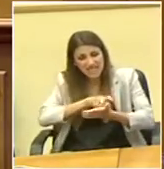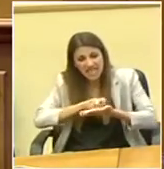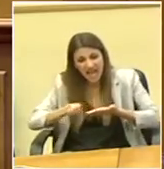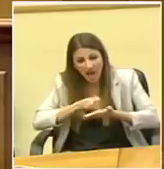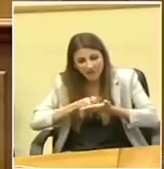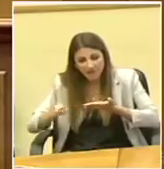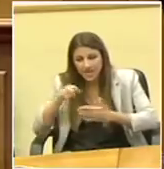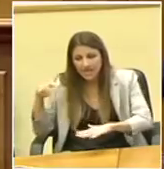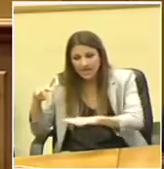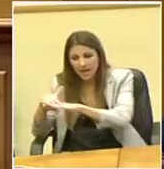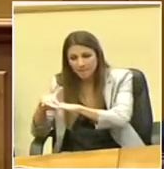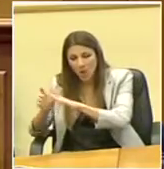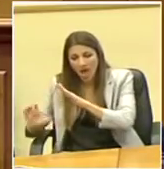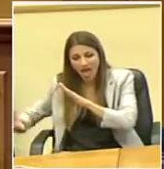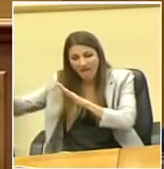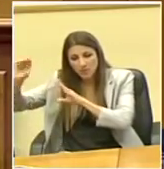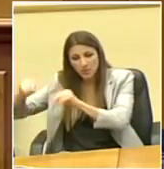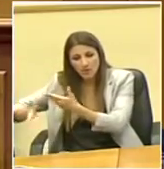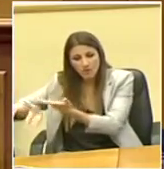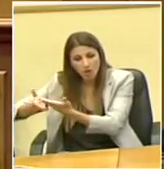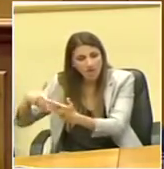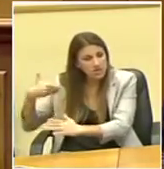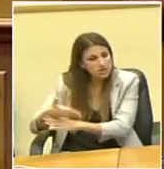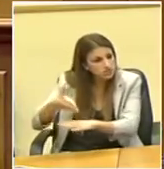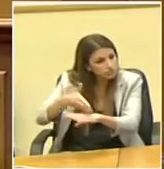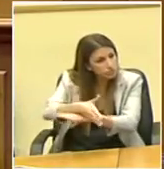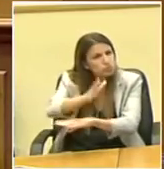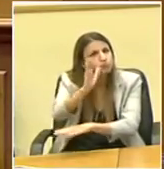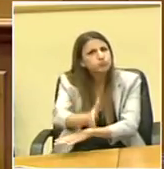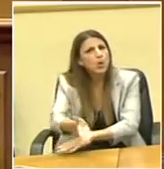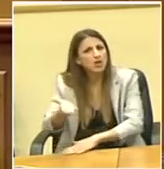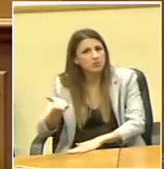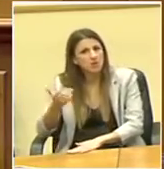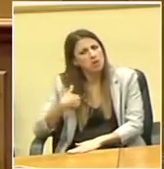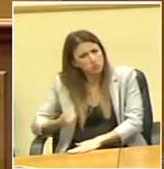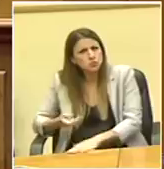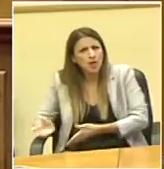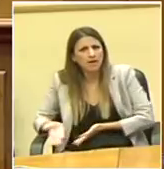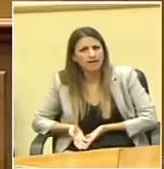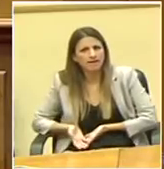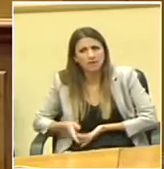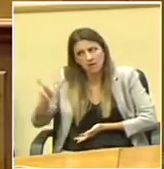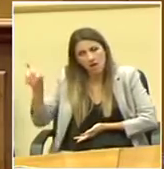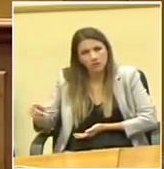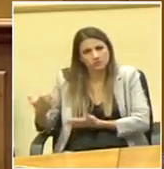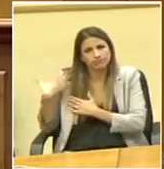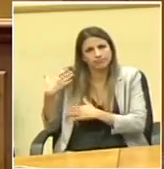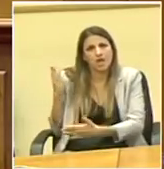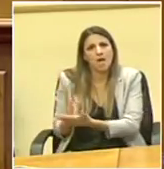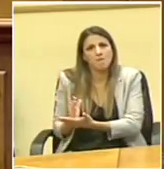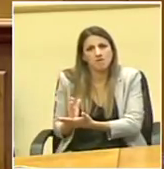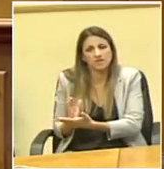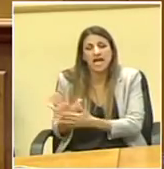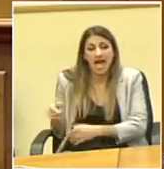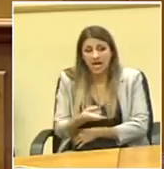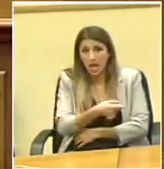το EMS μπορεί να το ζητήσει την εγγύηση. Και αυτό έκανε, ήταν στη διακριτική του ευκαιρία. Άρα, ό,τι